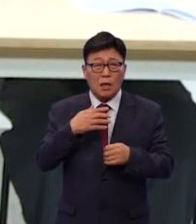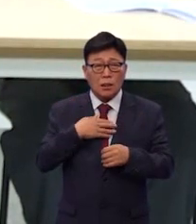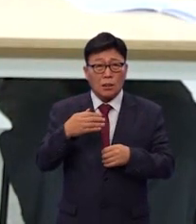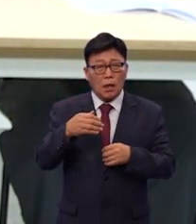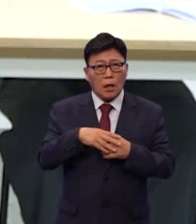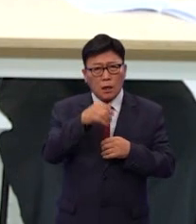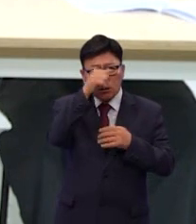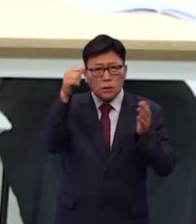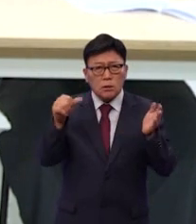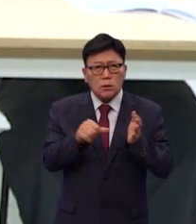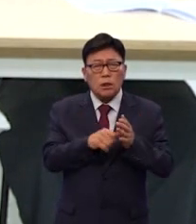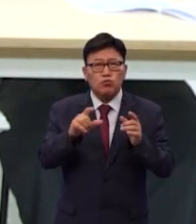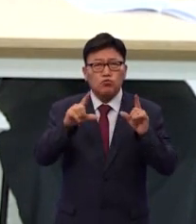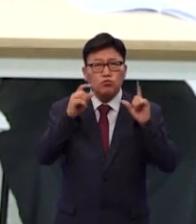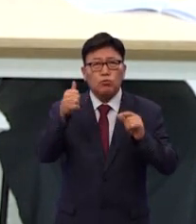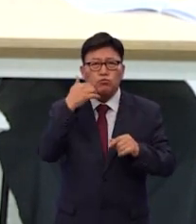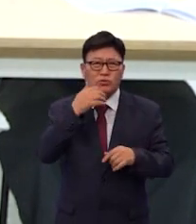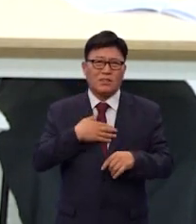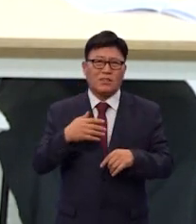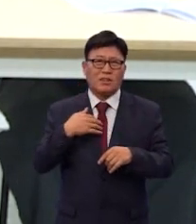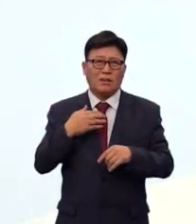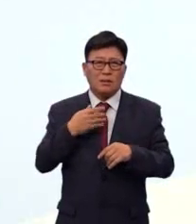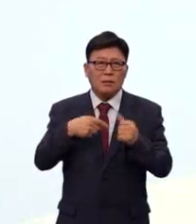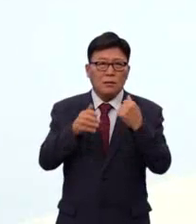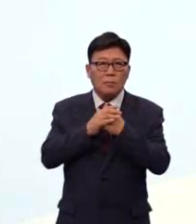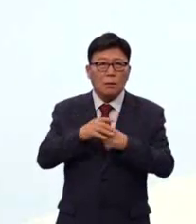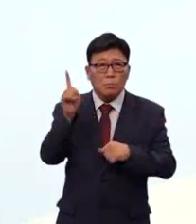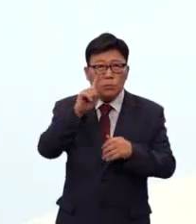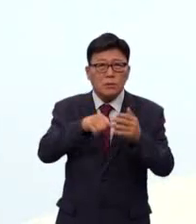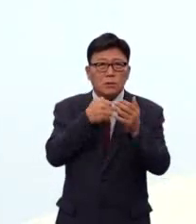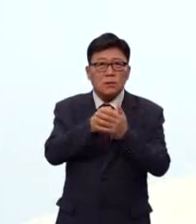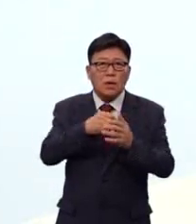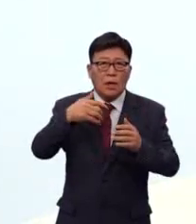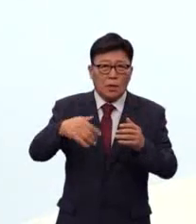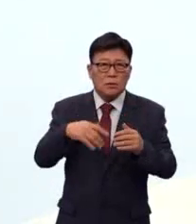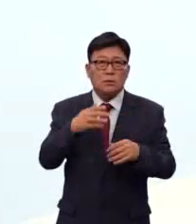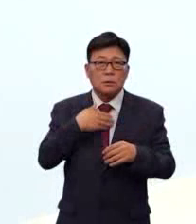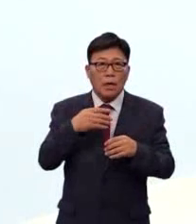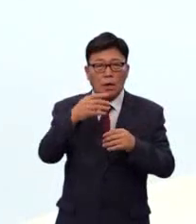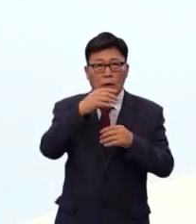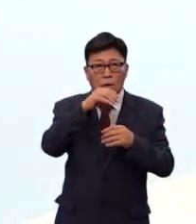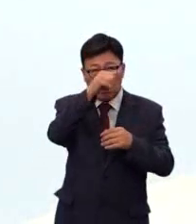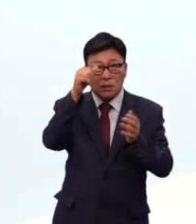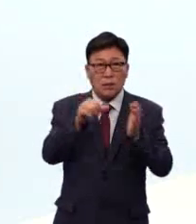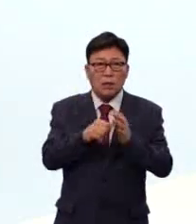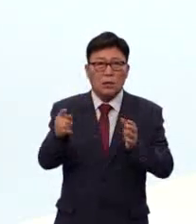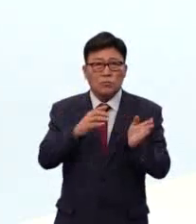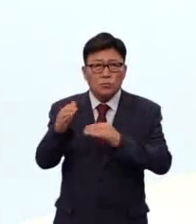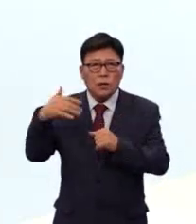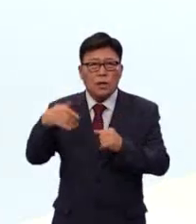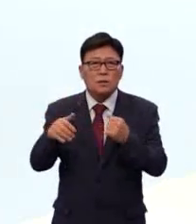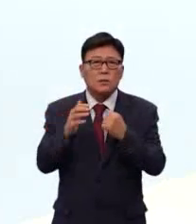많이 하잖아요. 내 인생의 주인공은 나다. 그래서 뭔가 정해지지 않았고 또 내가 내 인생을